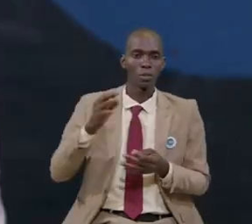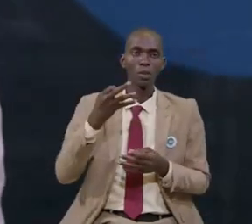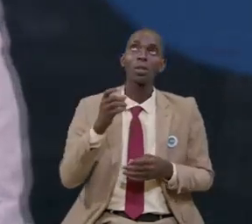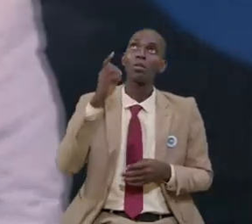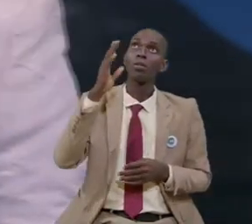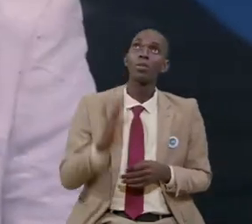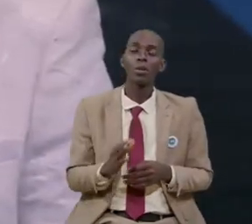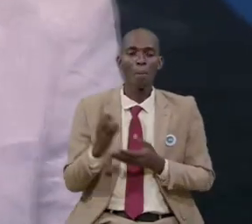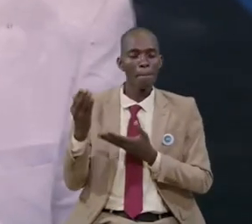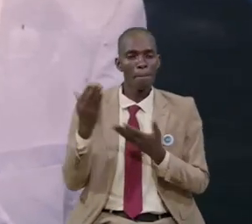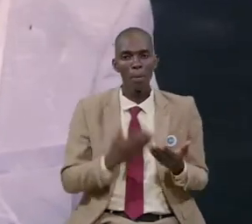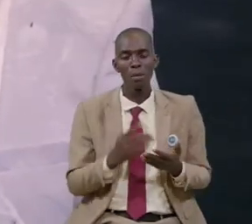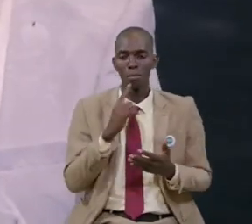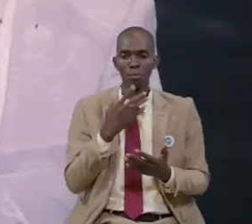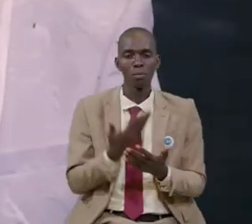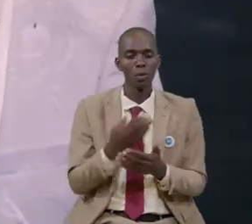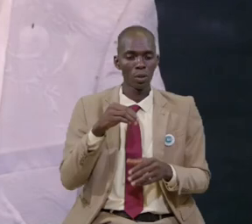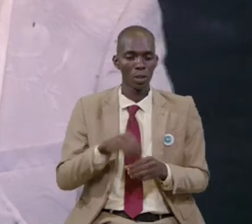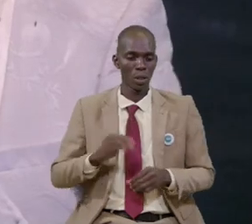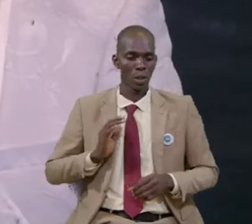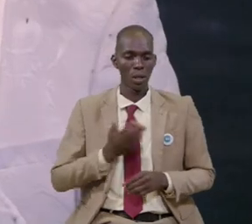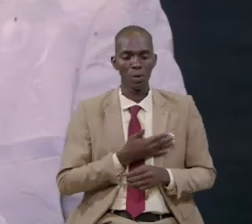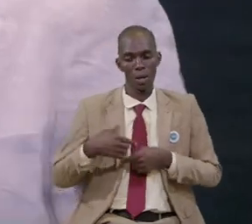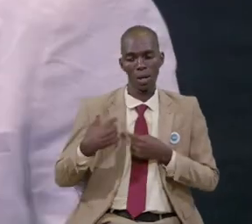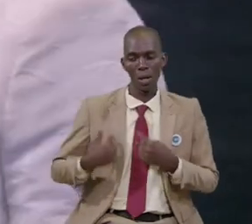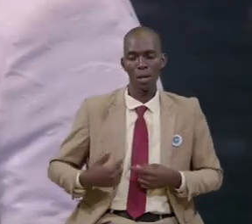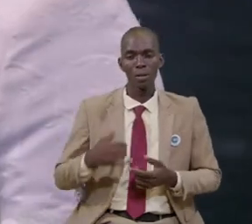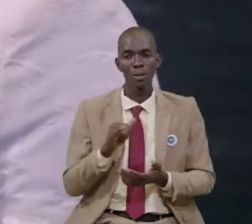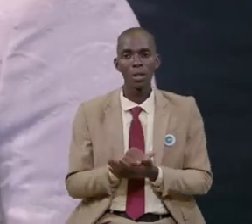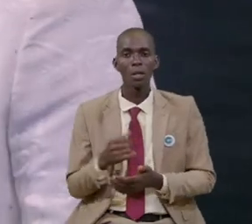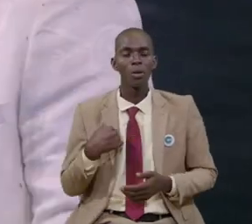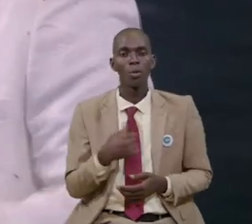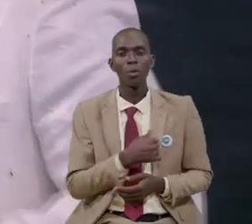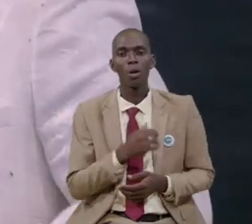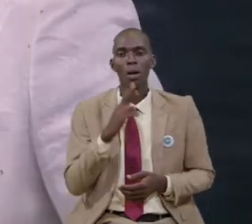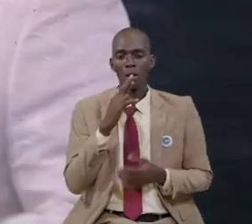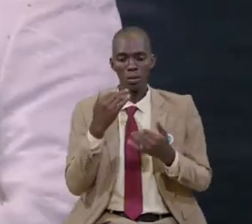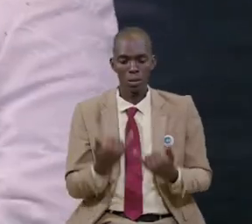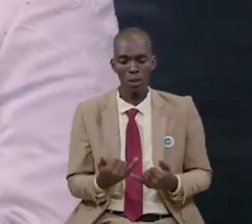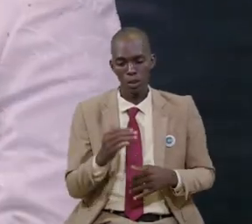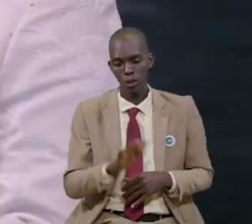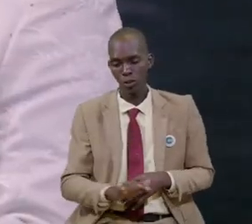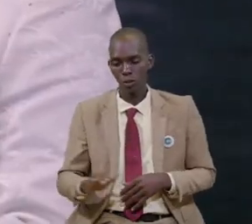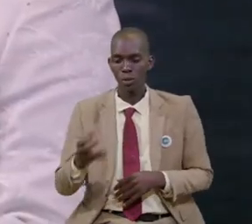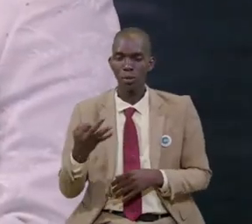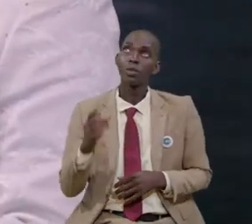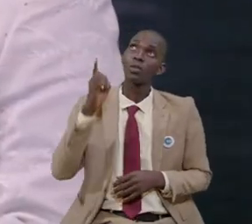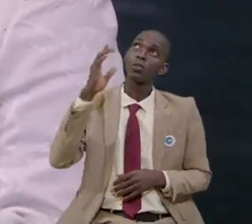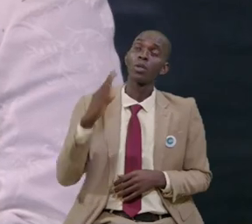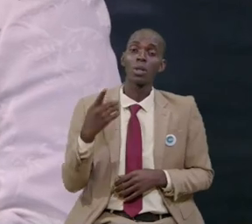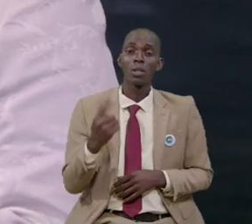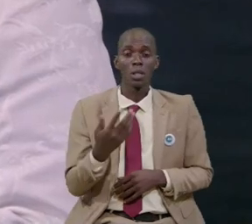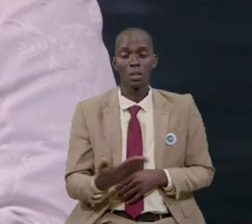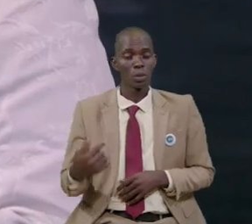cœur que nous sommes maintenant enfants de Dieu. Les choses que je faisais, je ne les fais